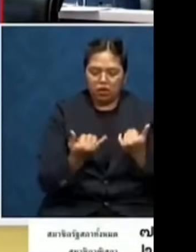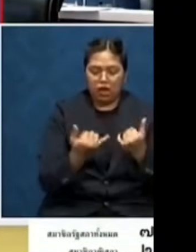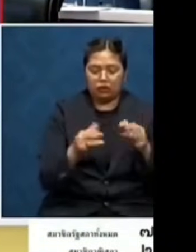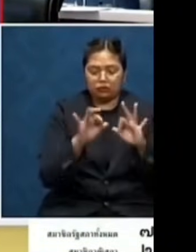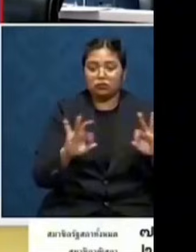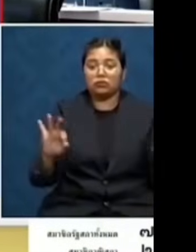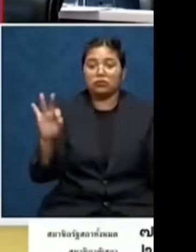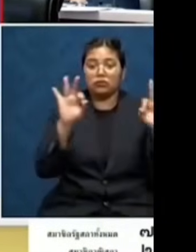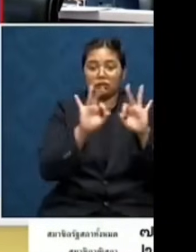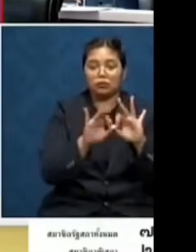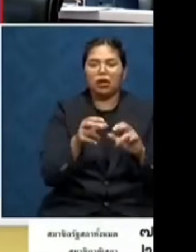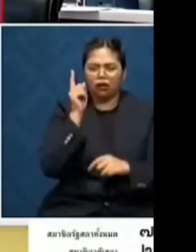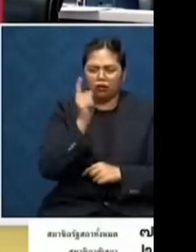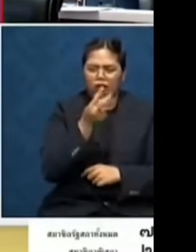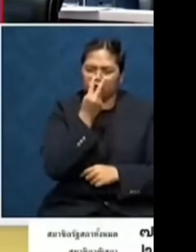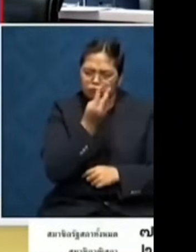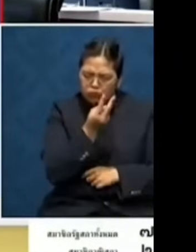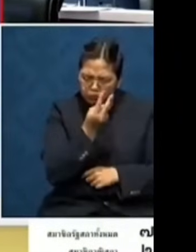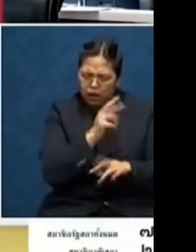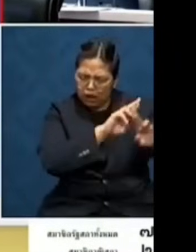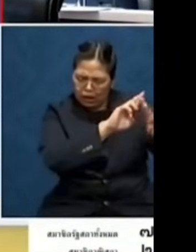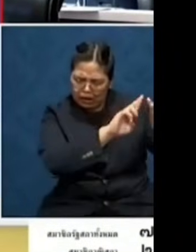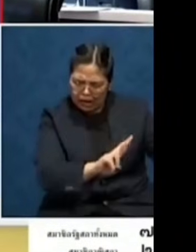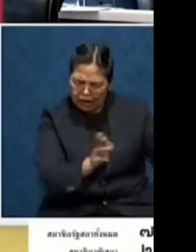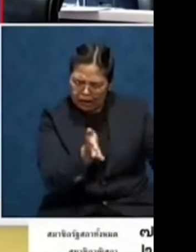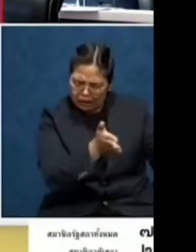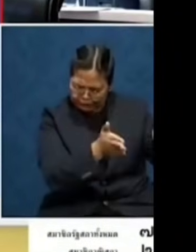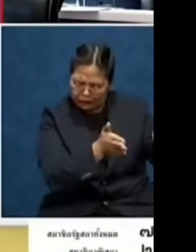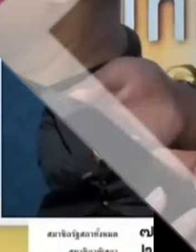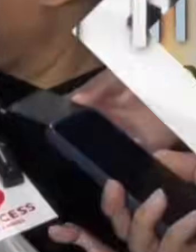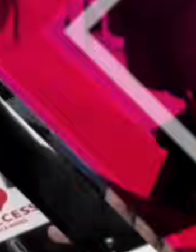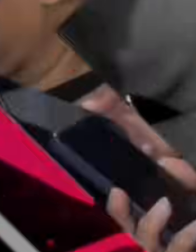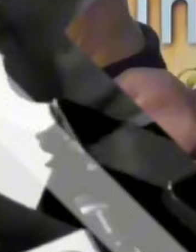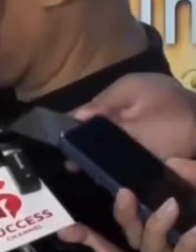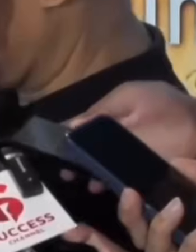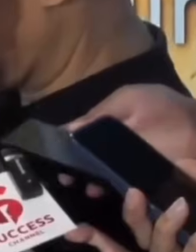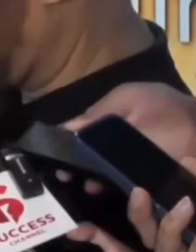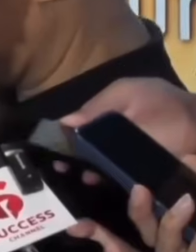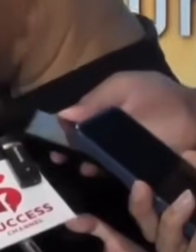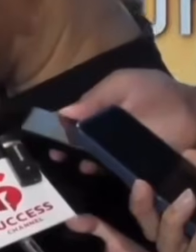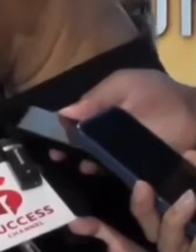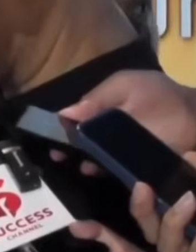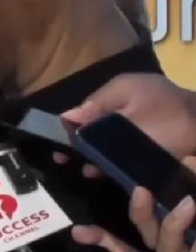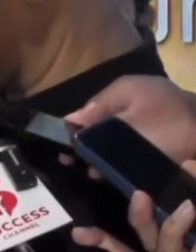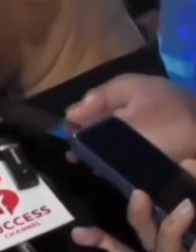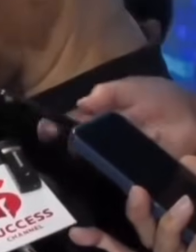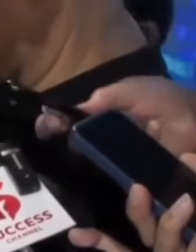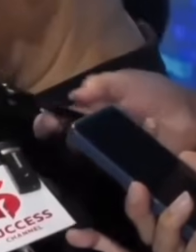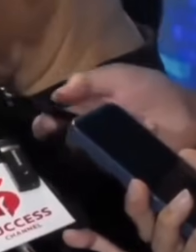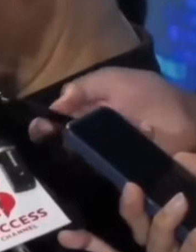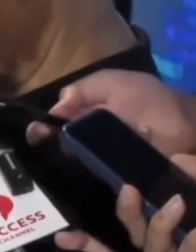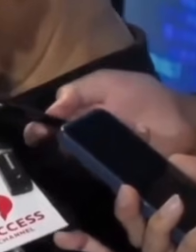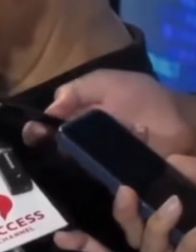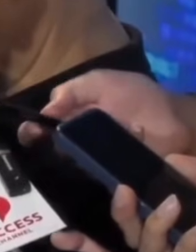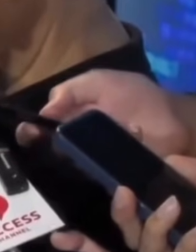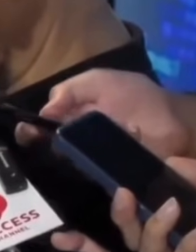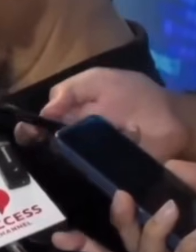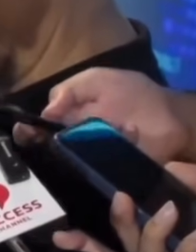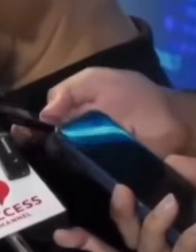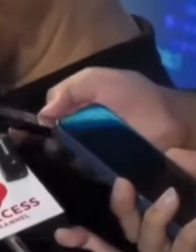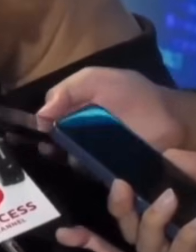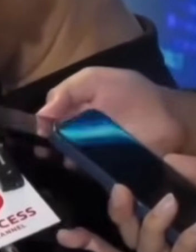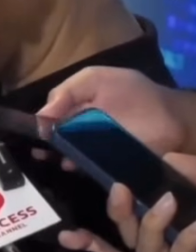ฐานรากใช่หรือไม่ที่ได้รับผลกระทบจากวิกฤตเศรษฐกิจครั้งน ี้ในรายละเอียดอยู่ในระหว่างการหารือกันอยู่นะครับ